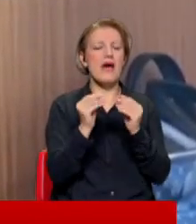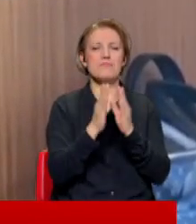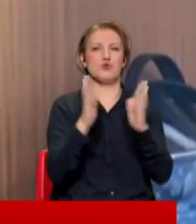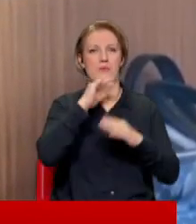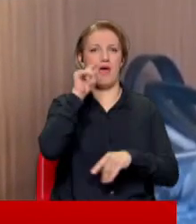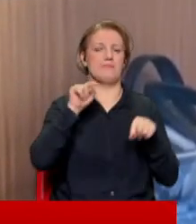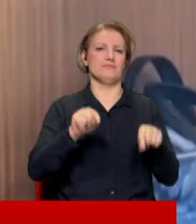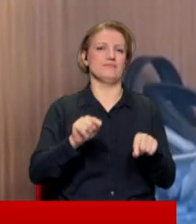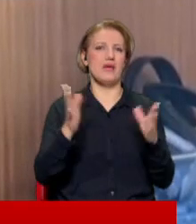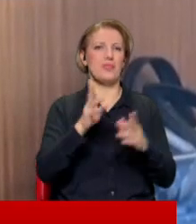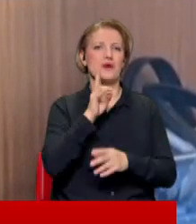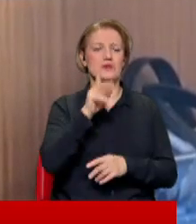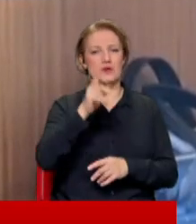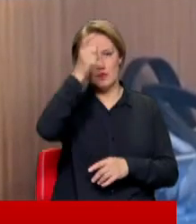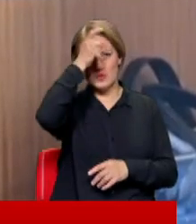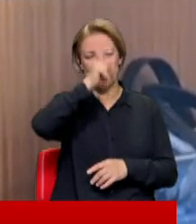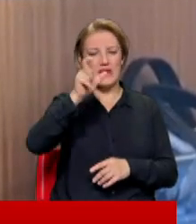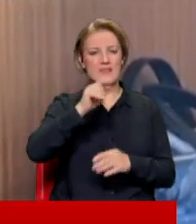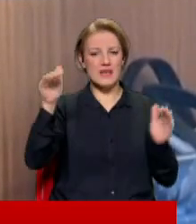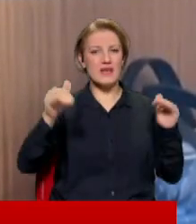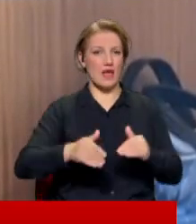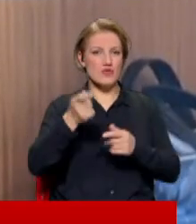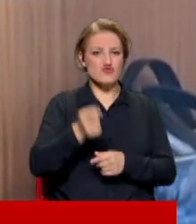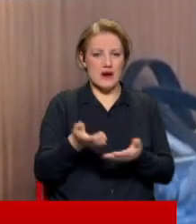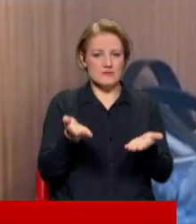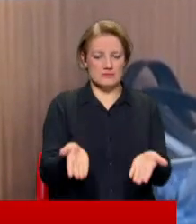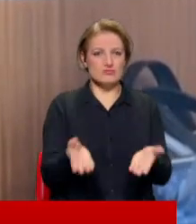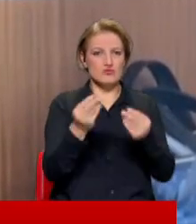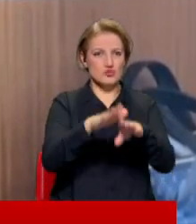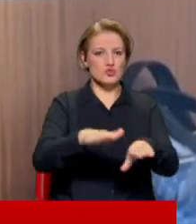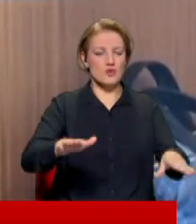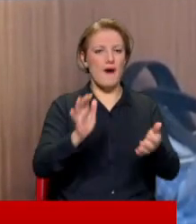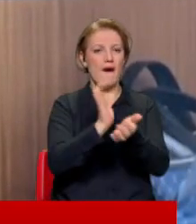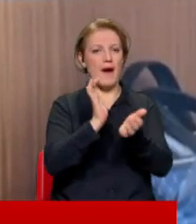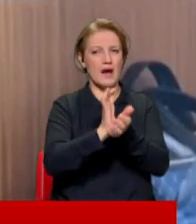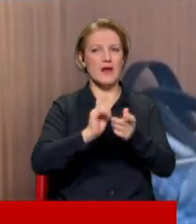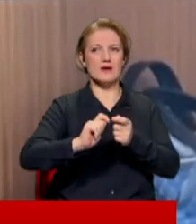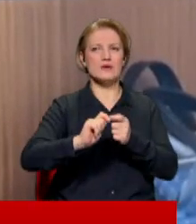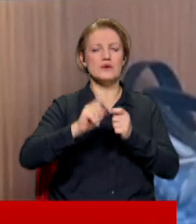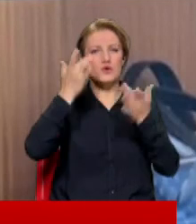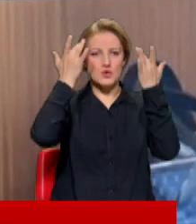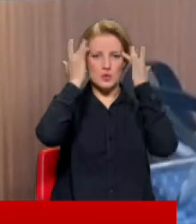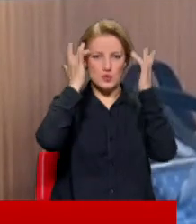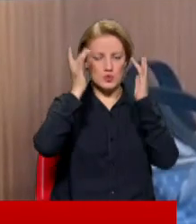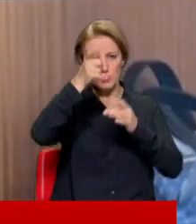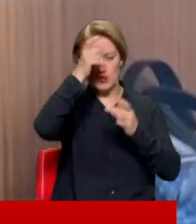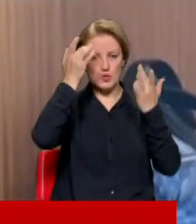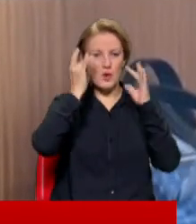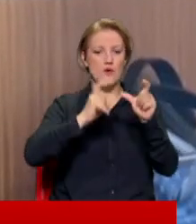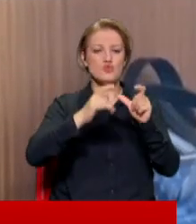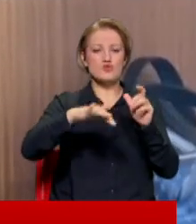elbette. Ama ne yazık ki ülkenin geldiği koşullar çocukların ailelerinden, kültürlerinden,